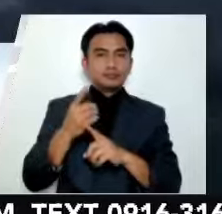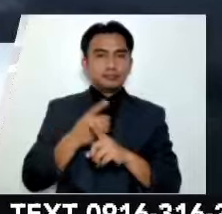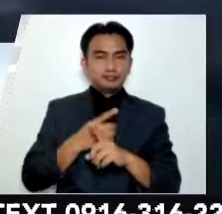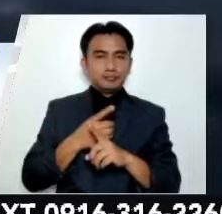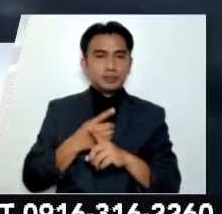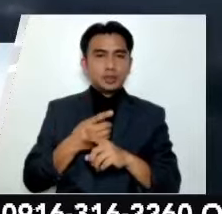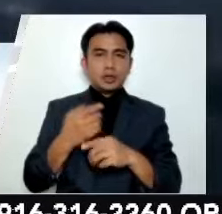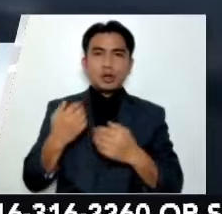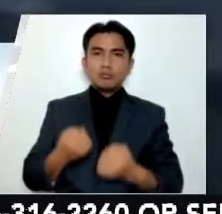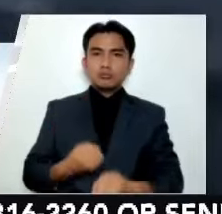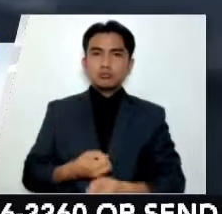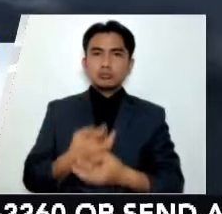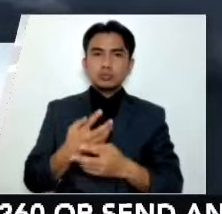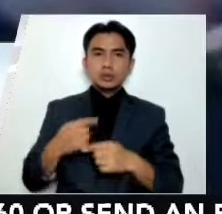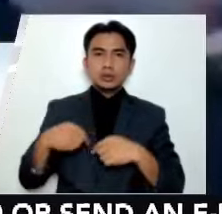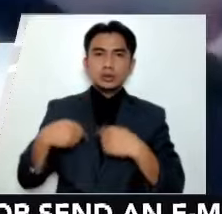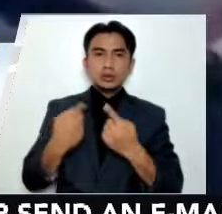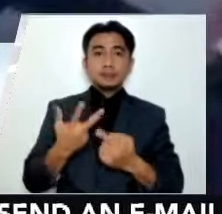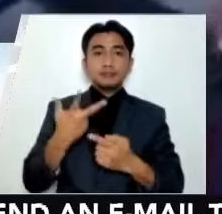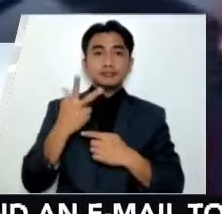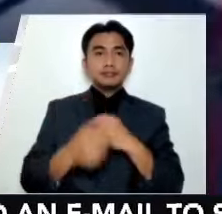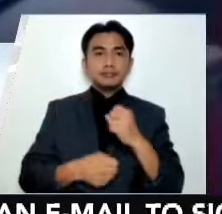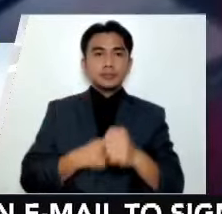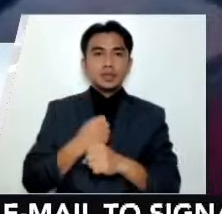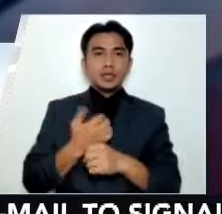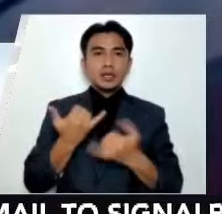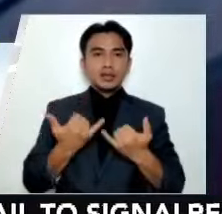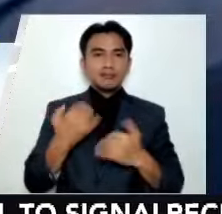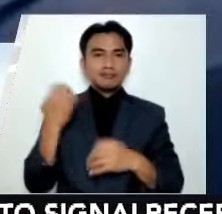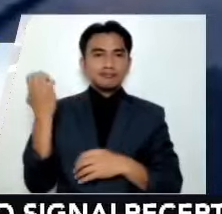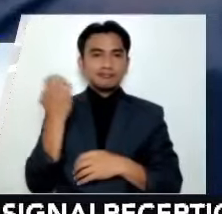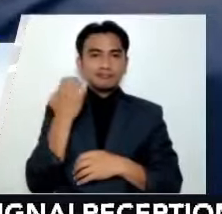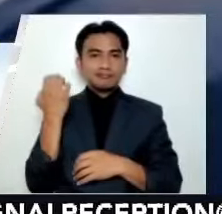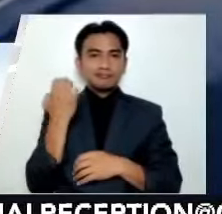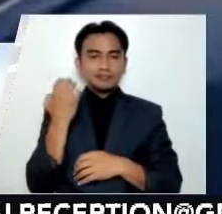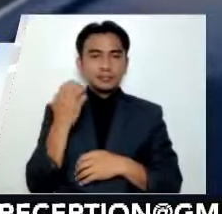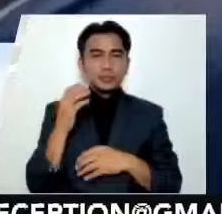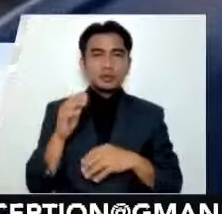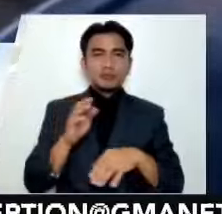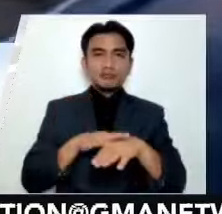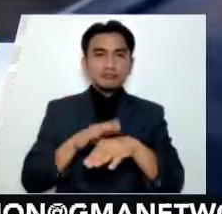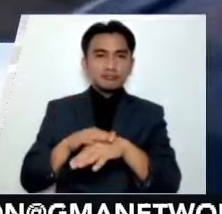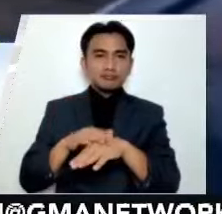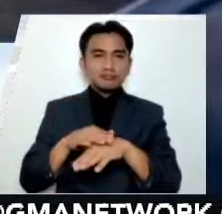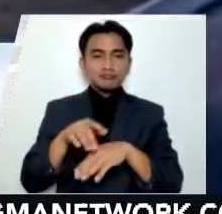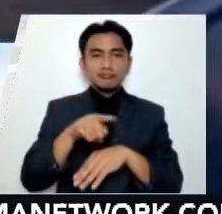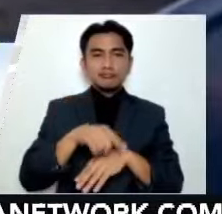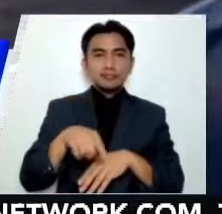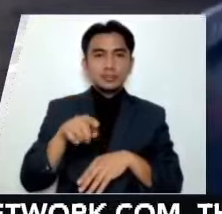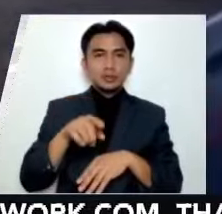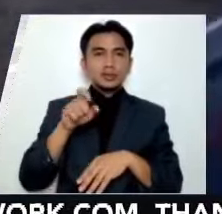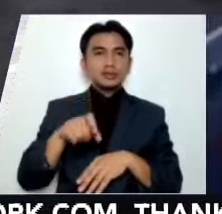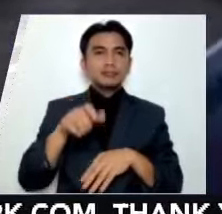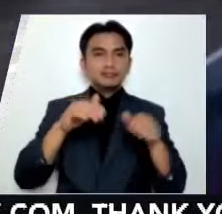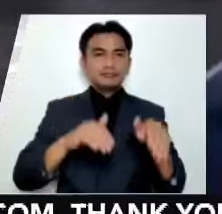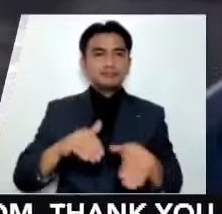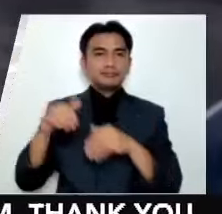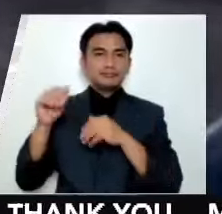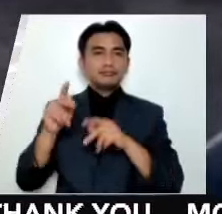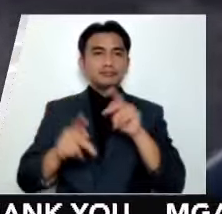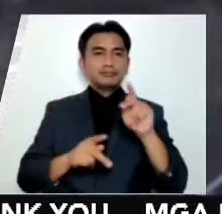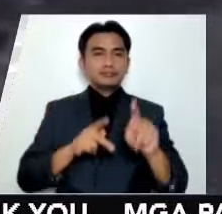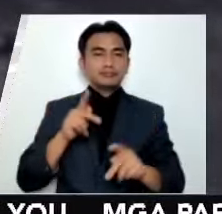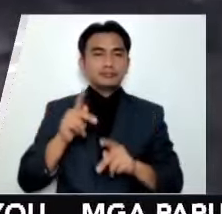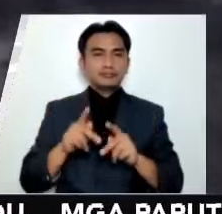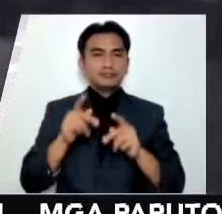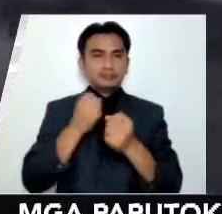ng 3 taon. Naka-high alert na ang civil defense at ipinag-utos na rin ang pagpapalikas sa mga residente.